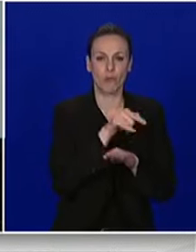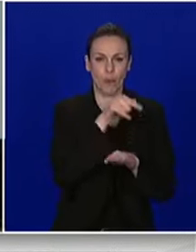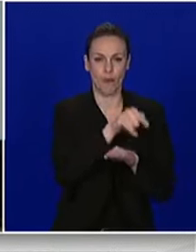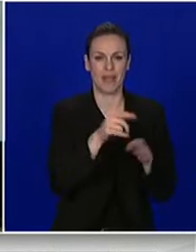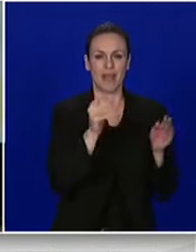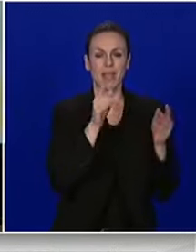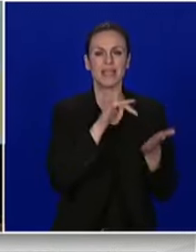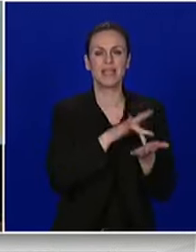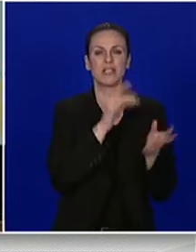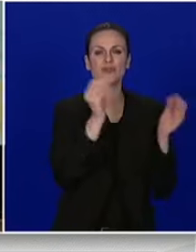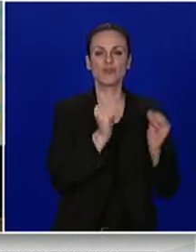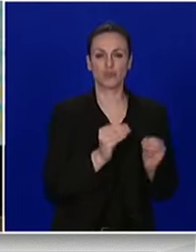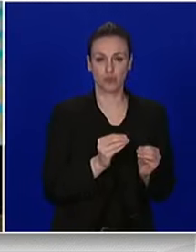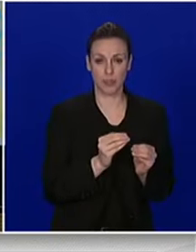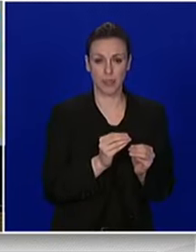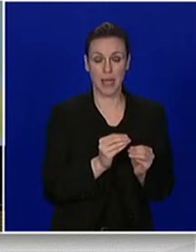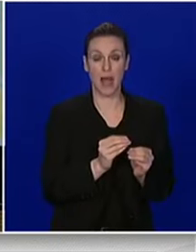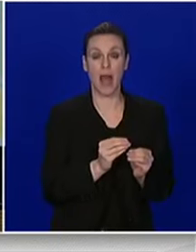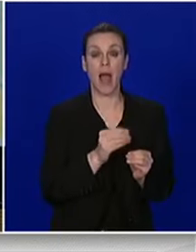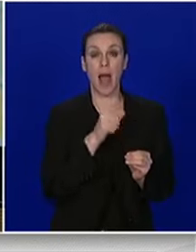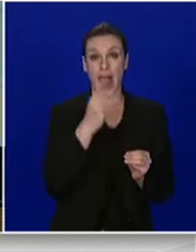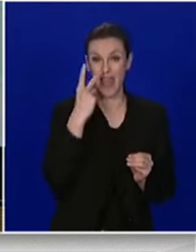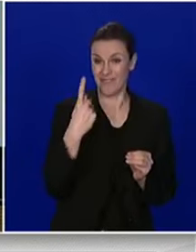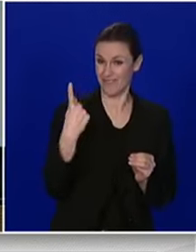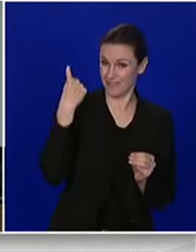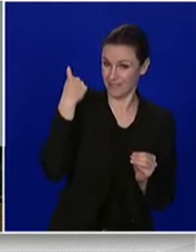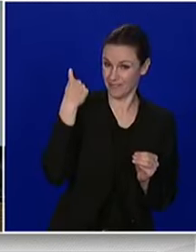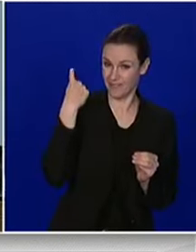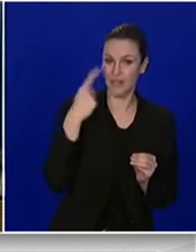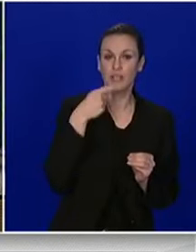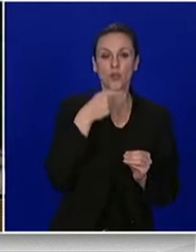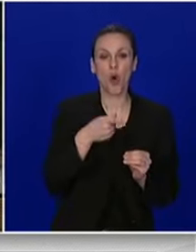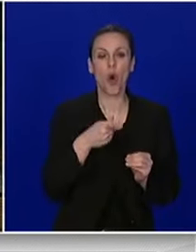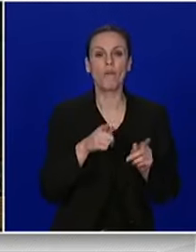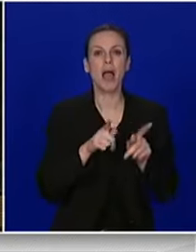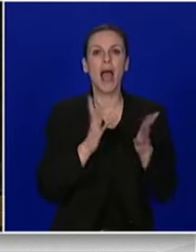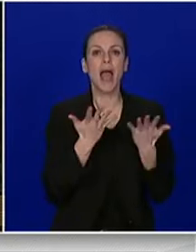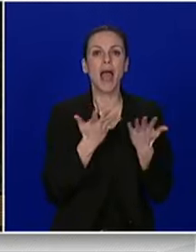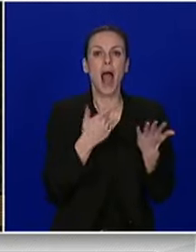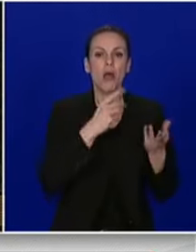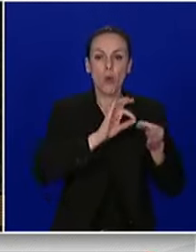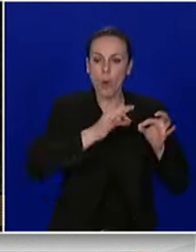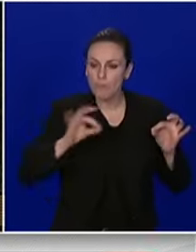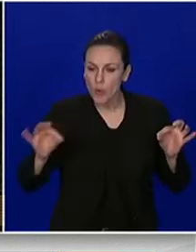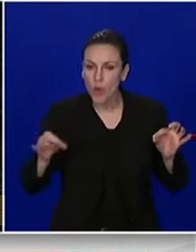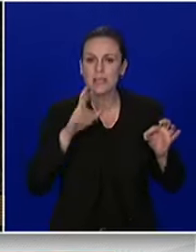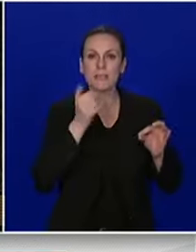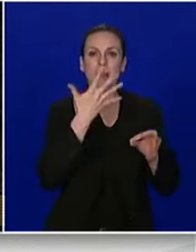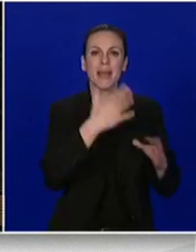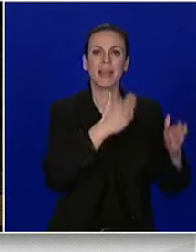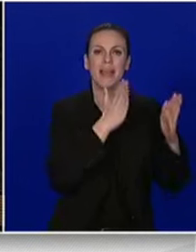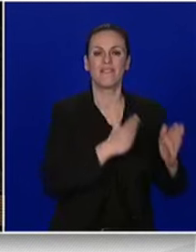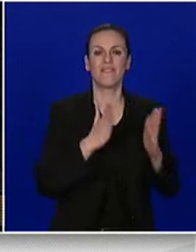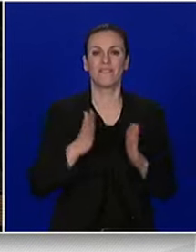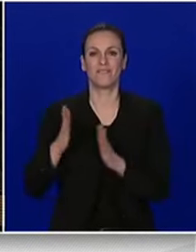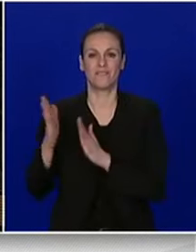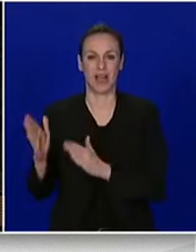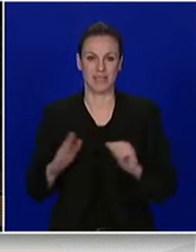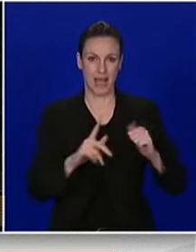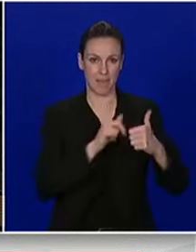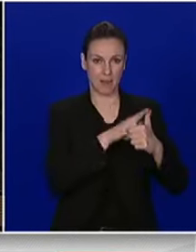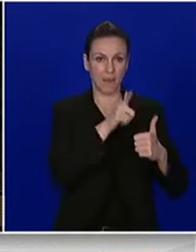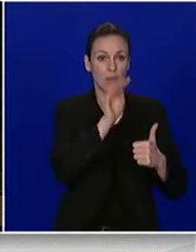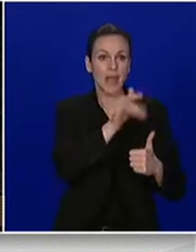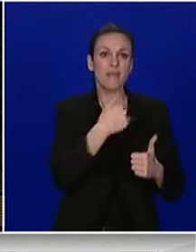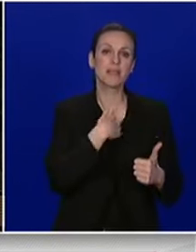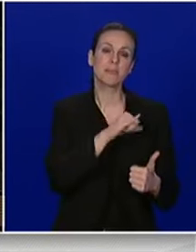sustava. Ukoliko pogledate ovaj poslovni proces, podijelili smo na 5 faza. Dakle, prvo, iskazivanje